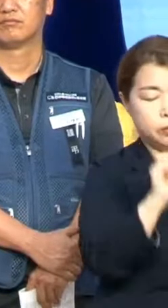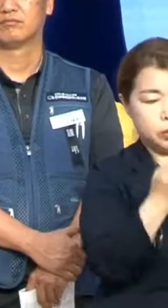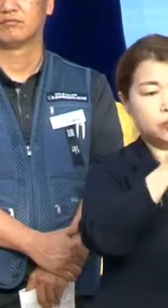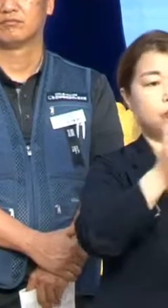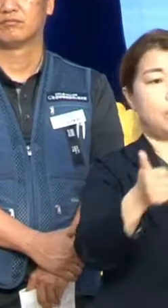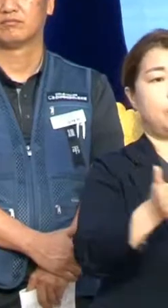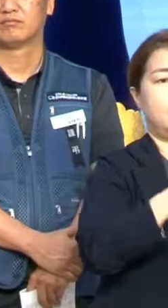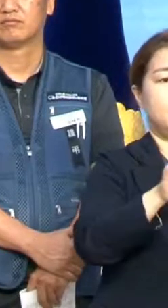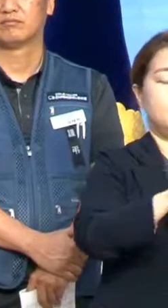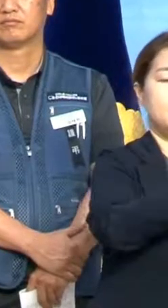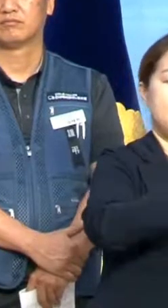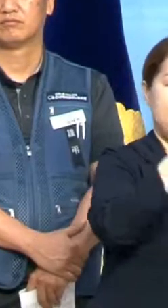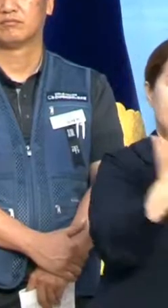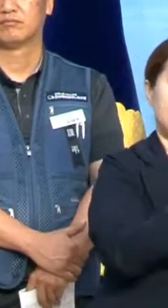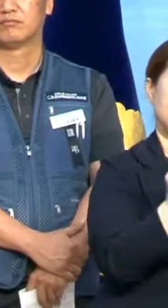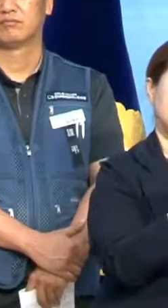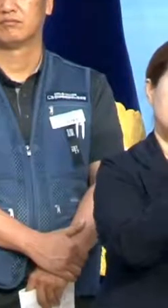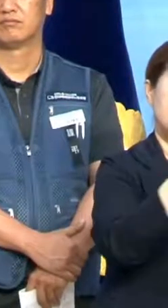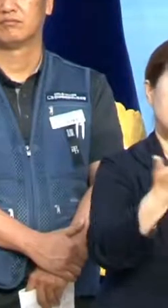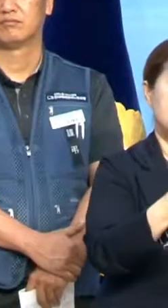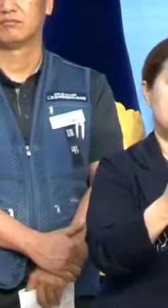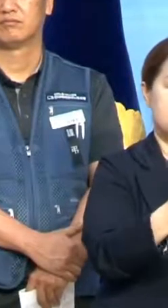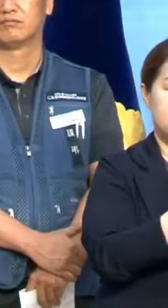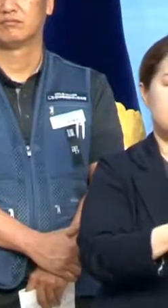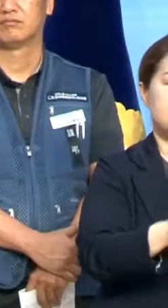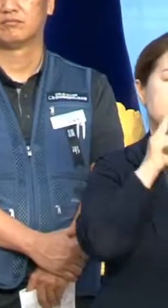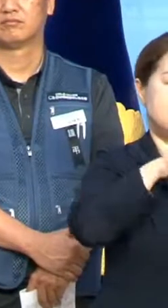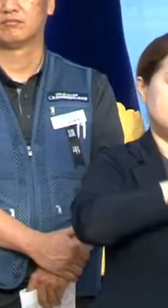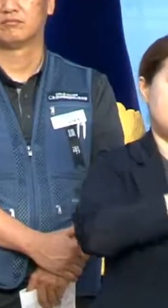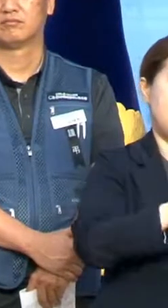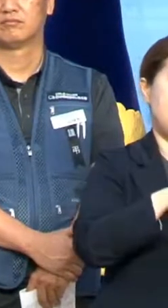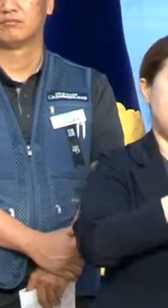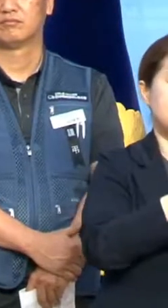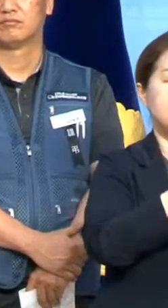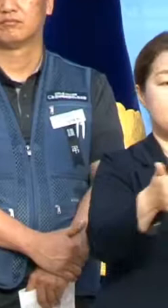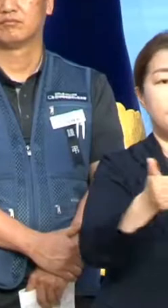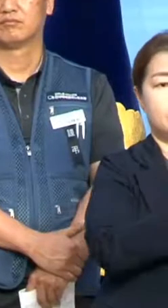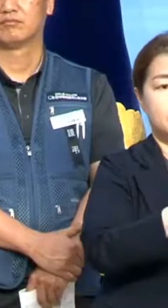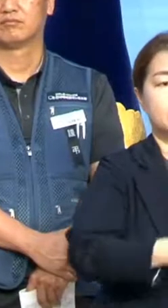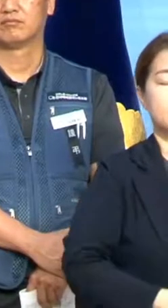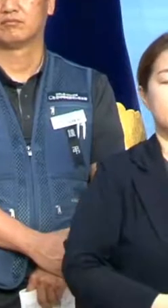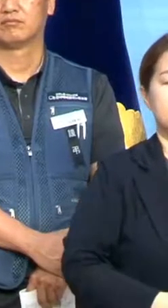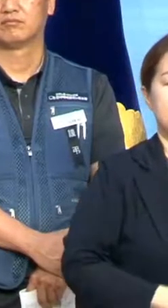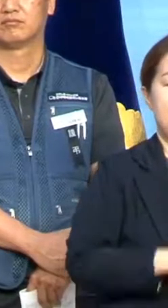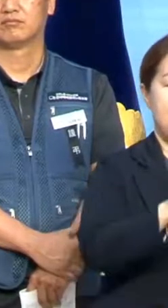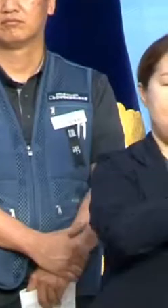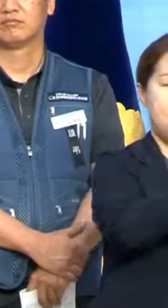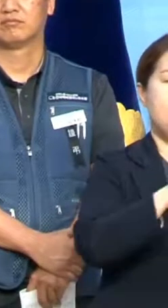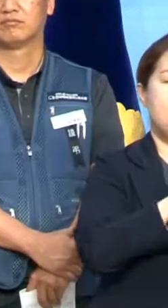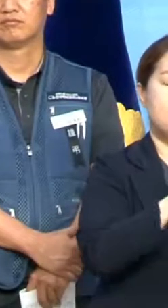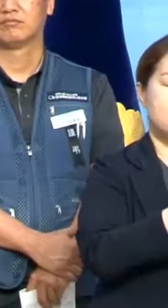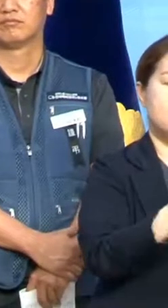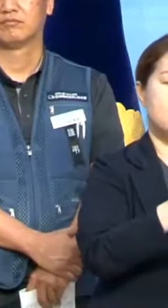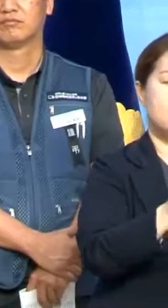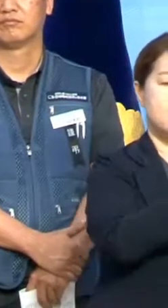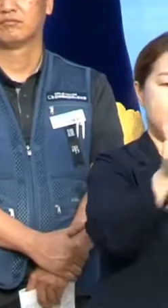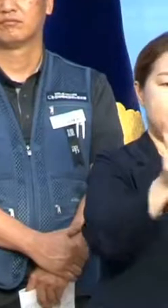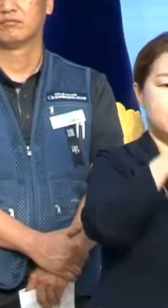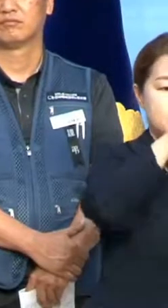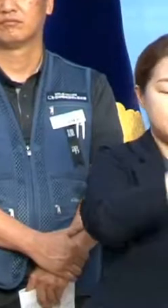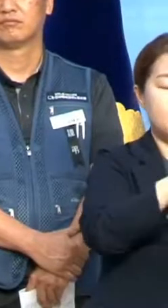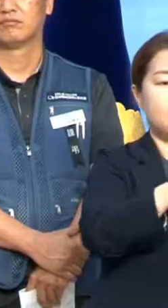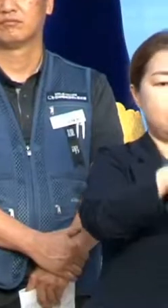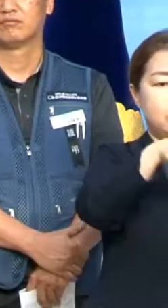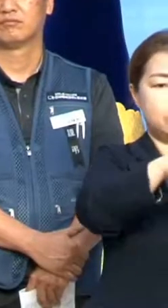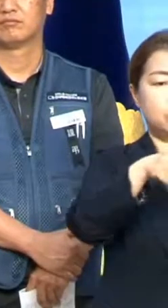했는데 이들 모두 과로로 인한 실명을 심혈관계 질환으로 사망했습니다 코나 1 그로 인한 사회적 거리두기 속에서도